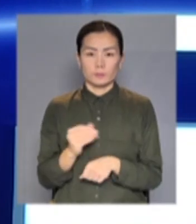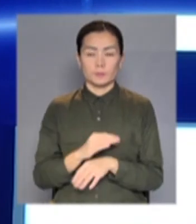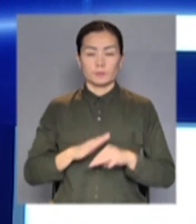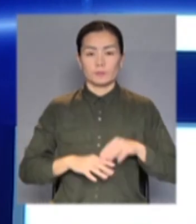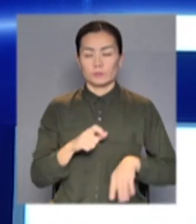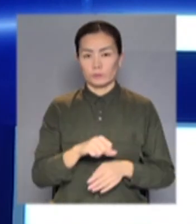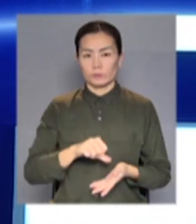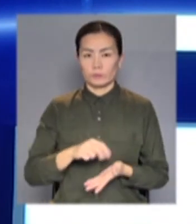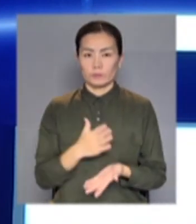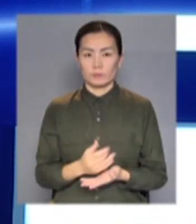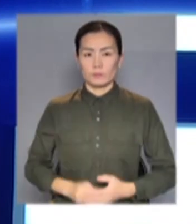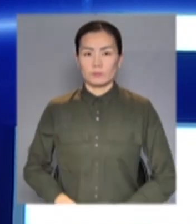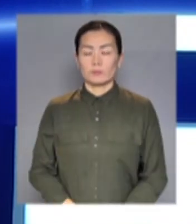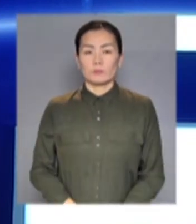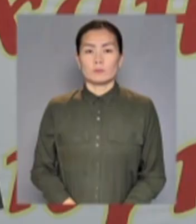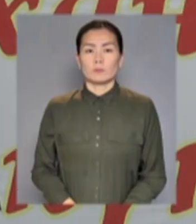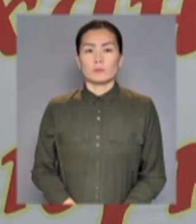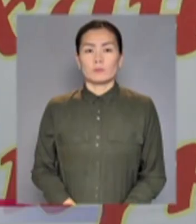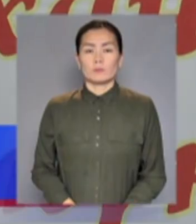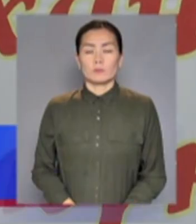сала ардагерлері қатысты.